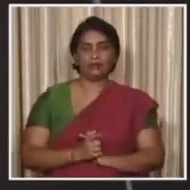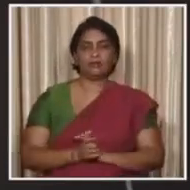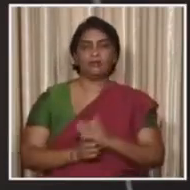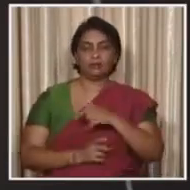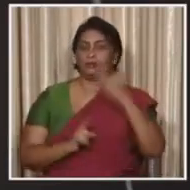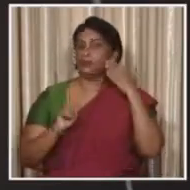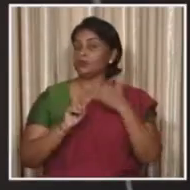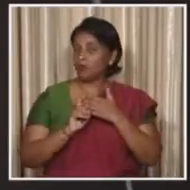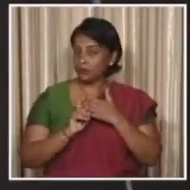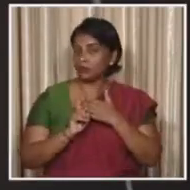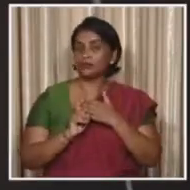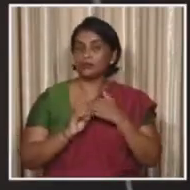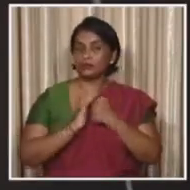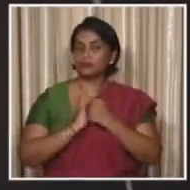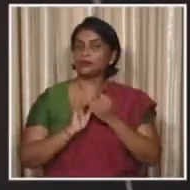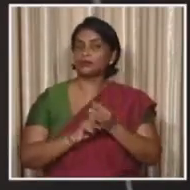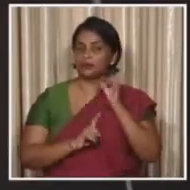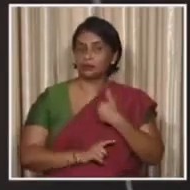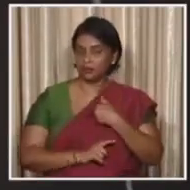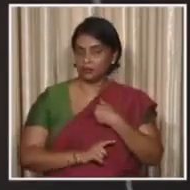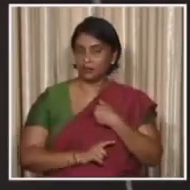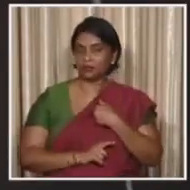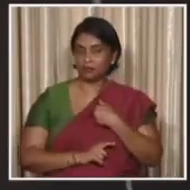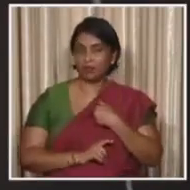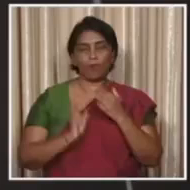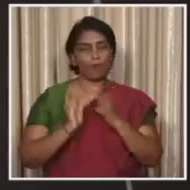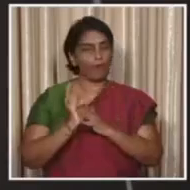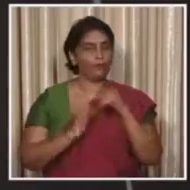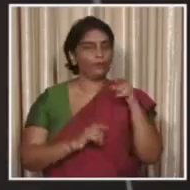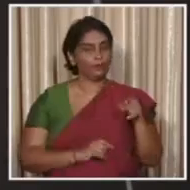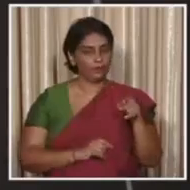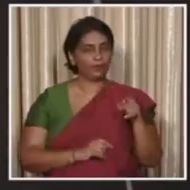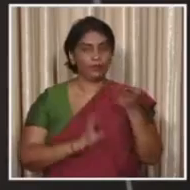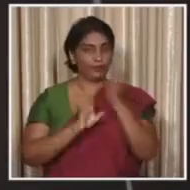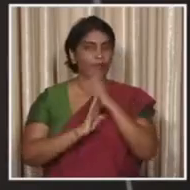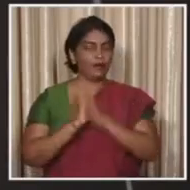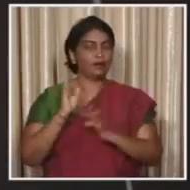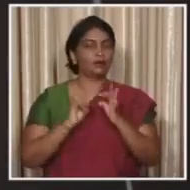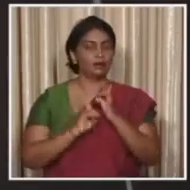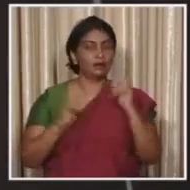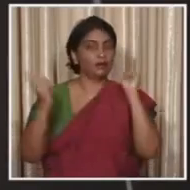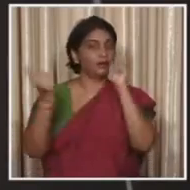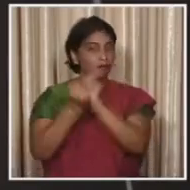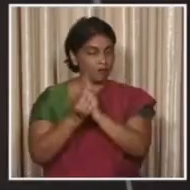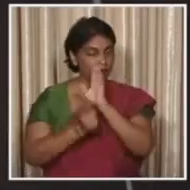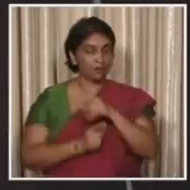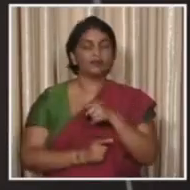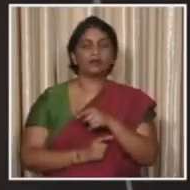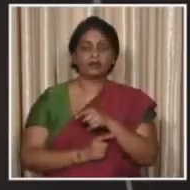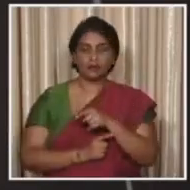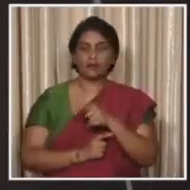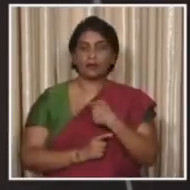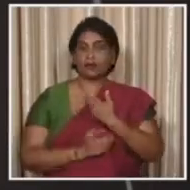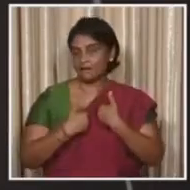මට ඒ පිළිබඳව ගරු සභාපතිතුමනි මගේ ළඟ මනුෂ්‍ය නානයක්කාර හිටපු ඇමතිවරයා ඌව මුණ ගැසීම සම්බන්ධව මට